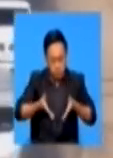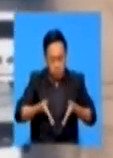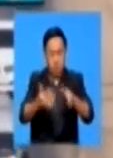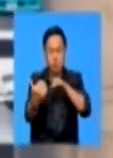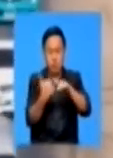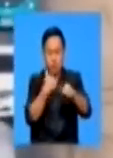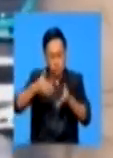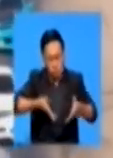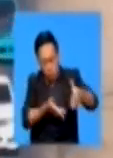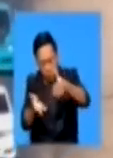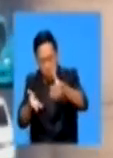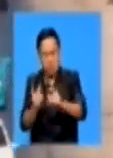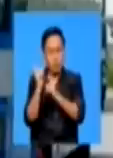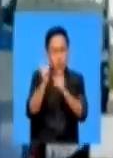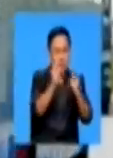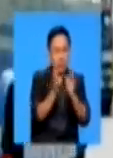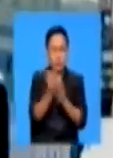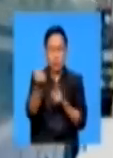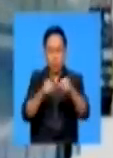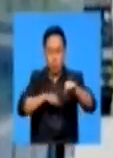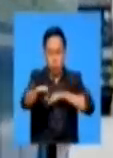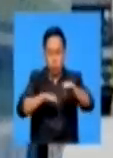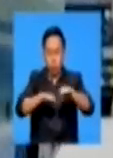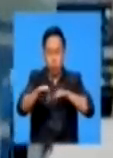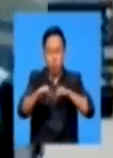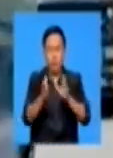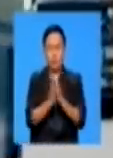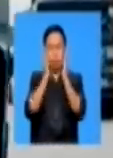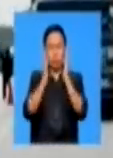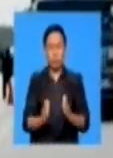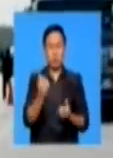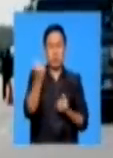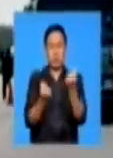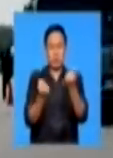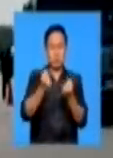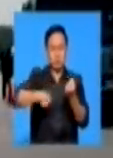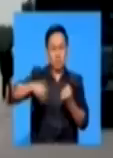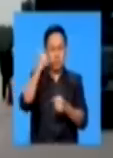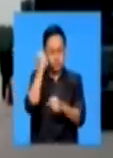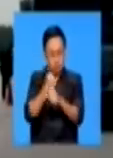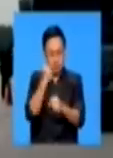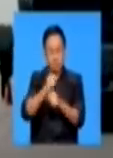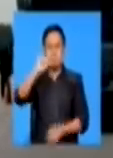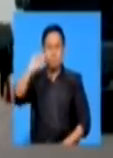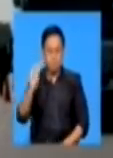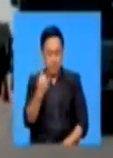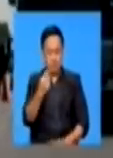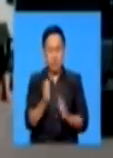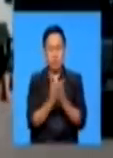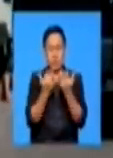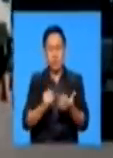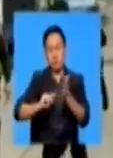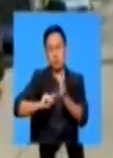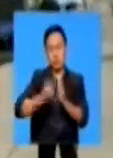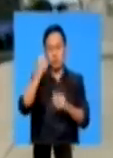ของพื้นที่เสี่ยงต่างๆการควบคุมความเร็วรถการควบคุมมลขับทุกอย่างมันต้องทำใหม่ทั้งหมดนะมันก็เริ่มได้บ้างบางอย่